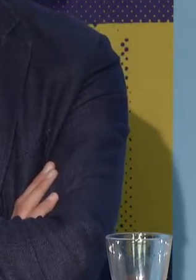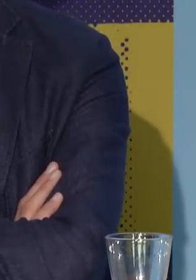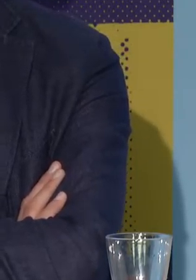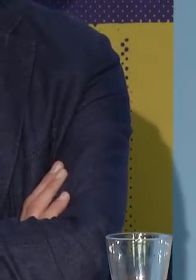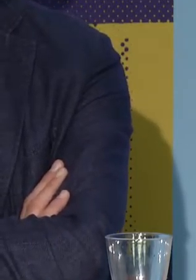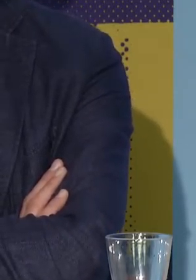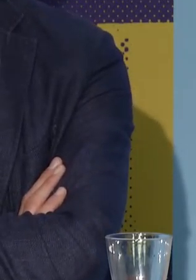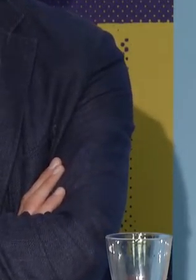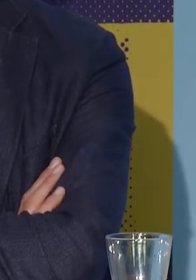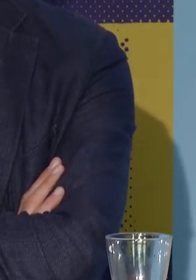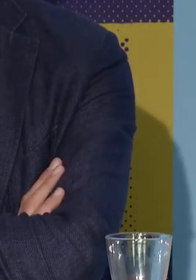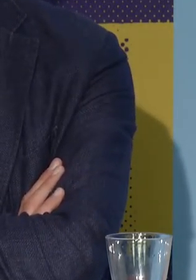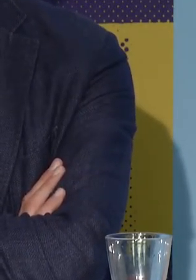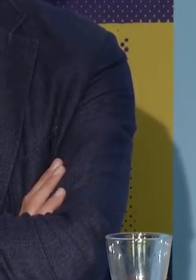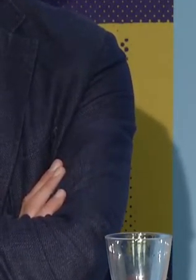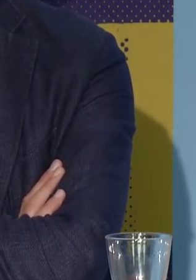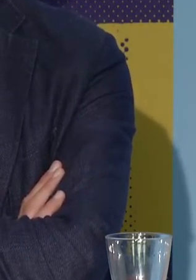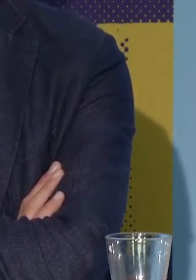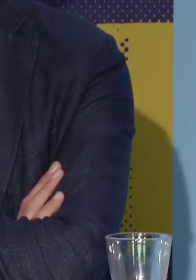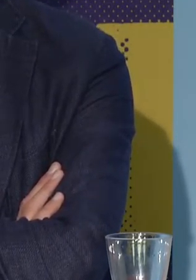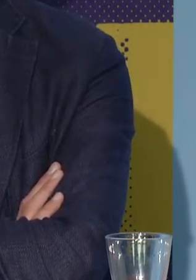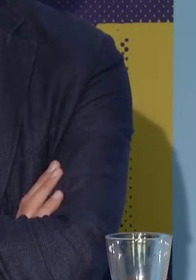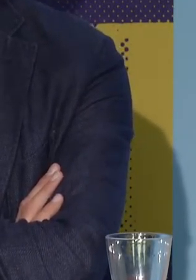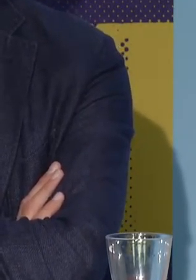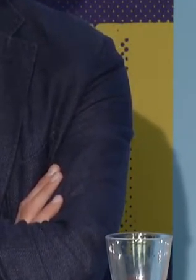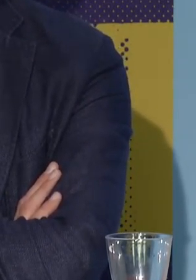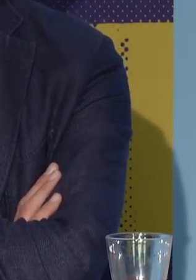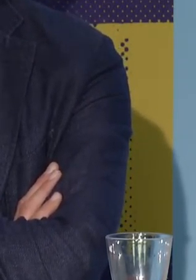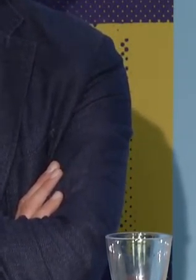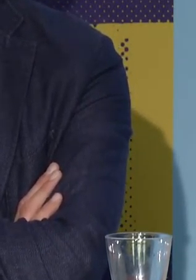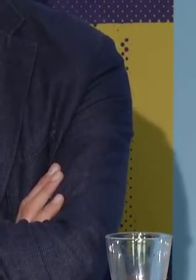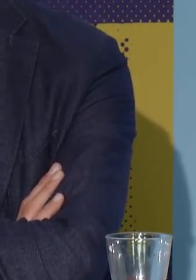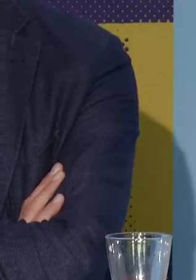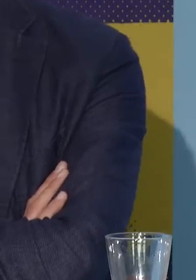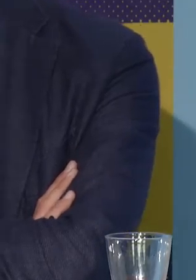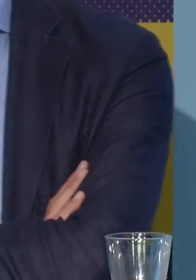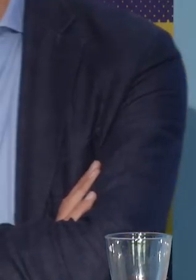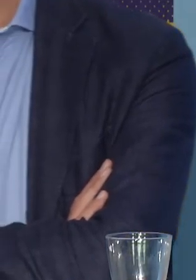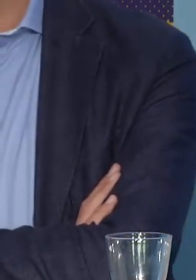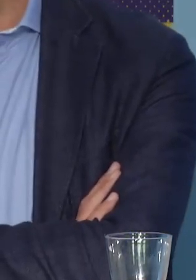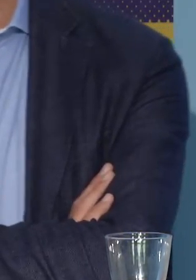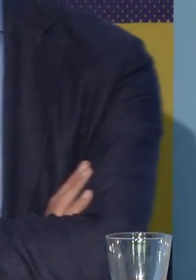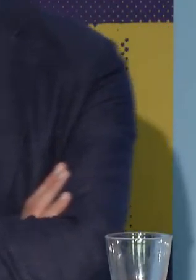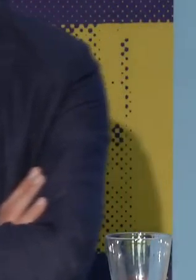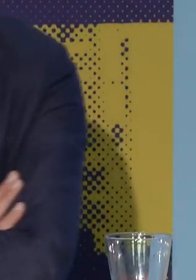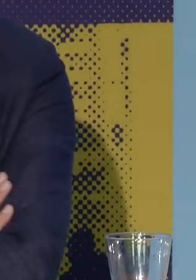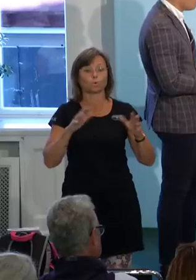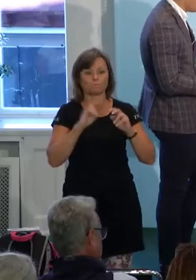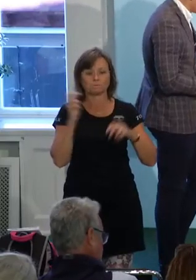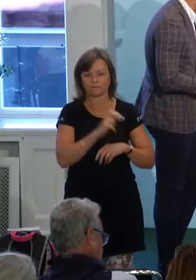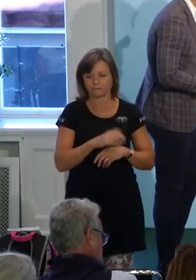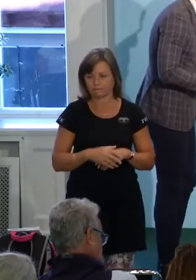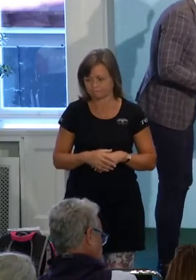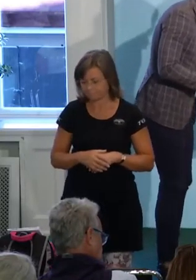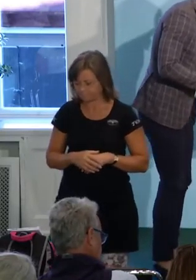Och den utmaningen är affärskritisk för oss. Och då pratar jag bara Sverige från ett aktiesperspektiv. Jag tänker